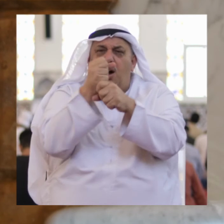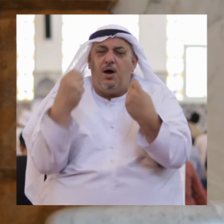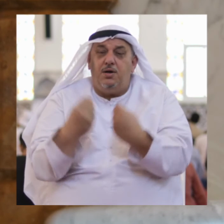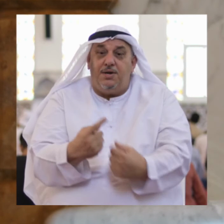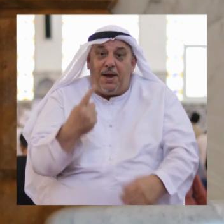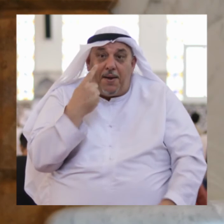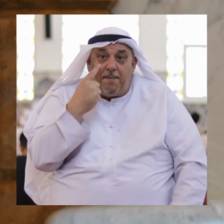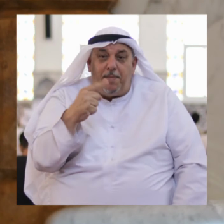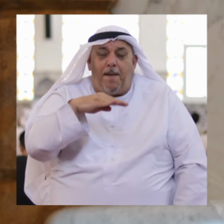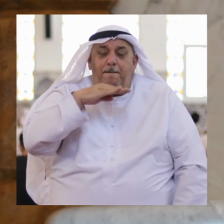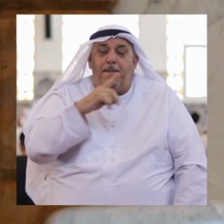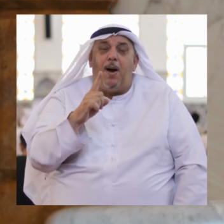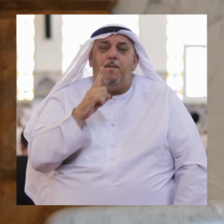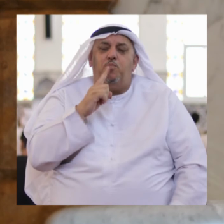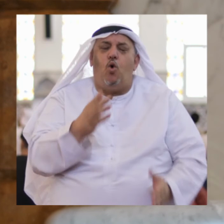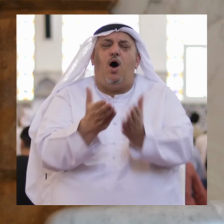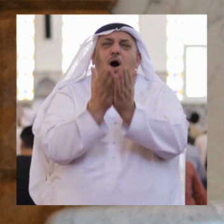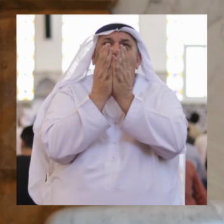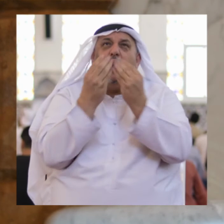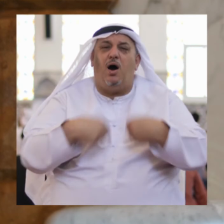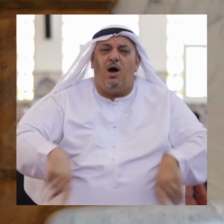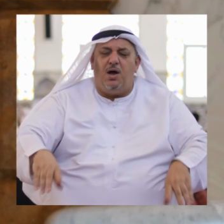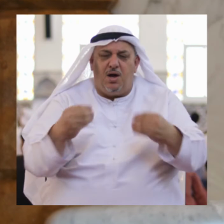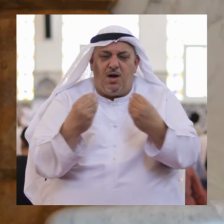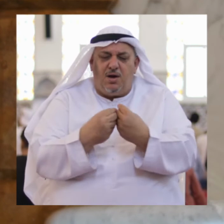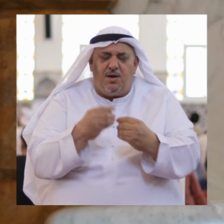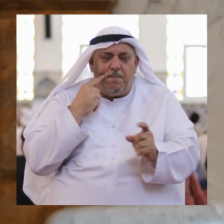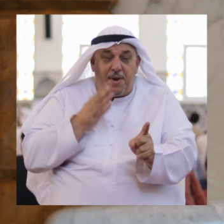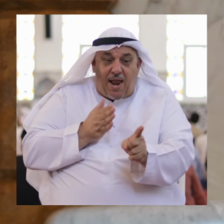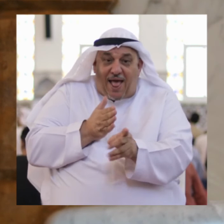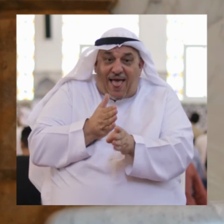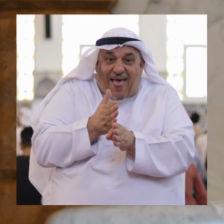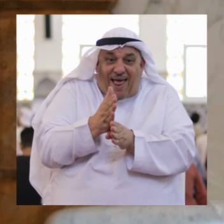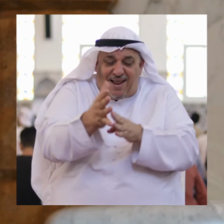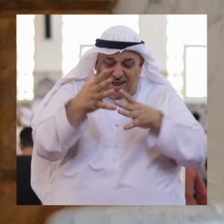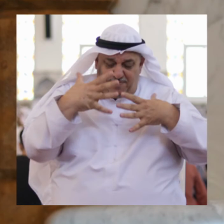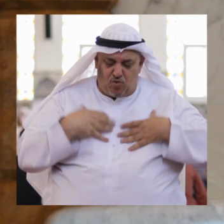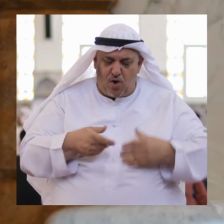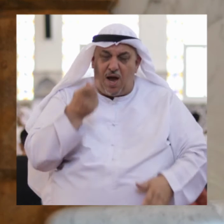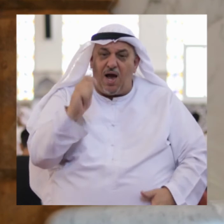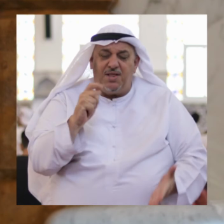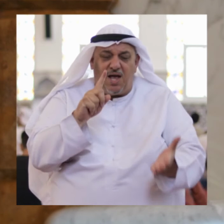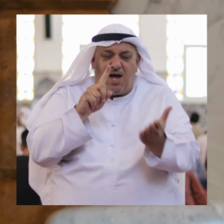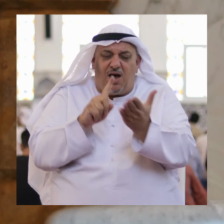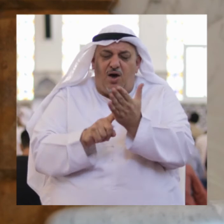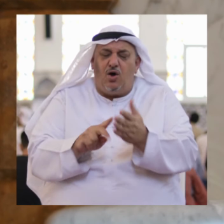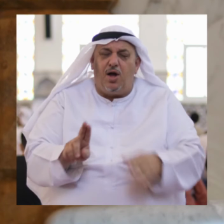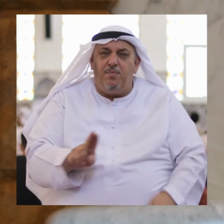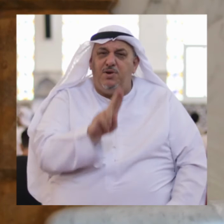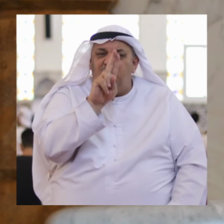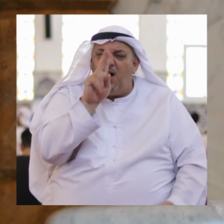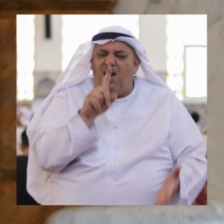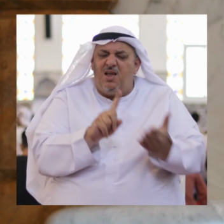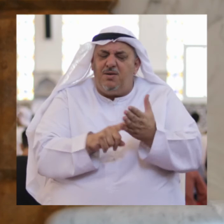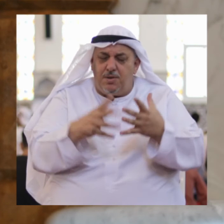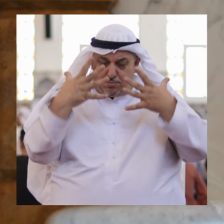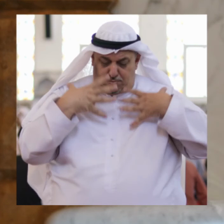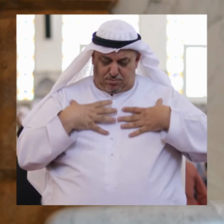لاهلهم اللهم انا نسالك الهدى والتقى والعفاف والغنى اللهم انا نع بك من زوال